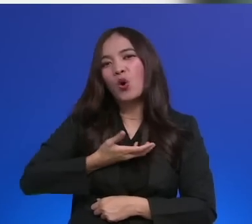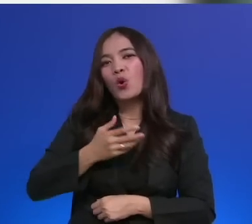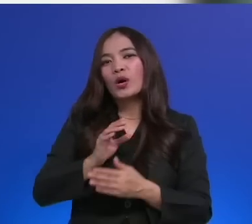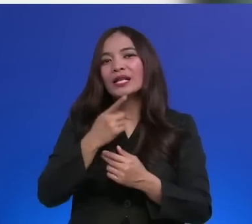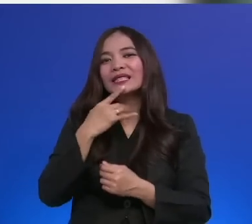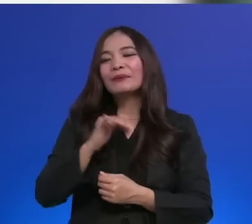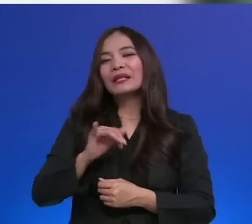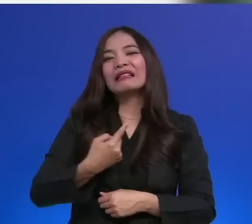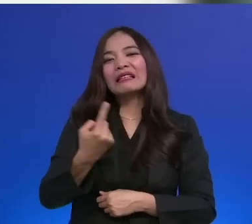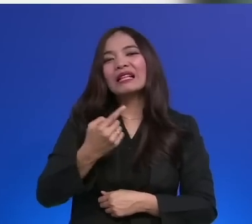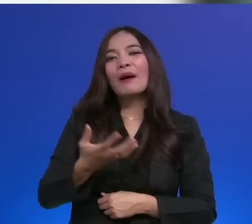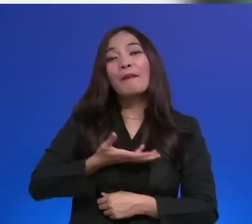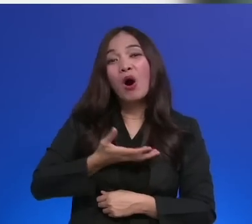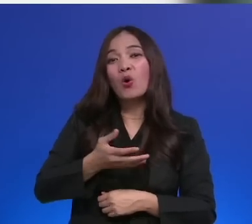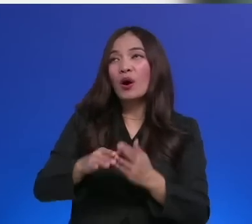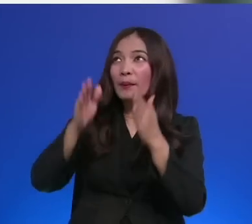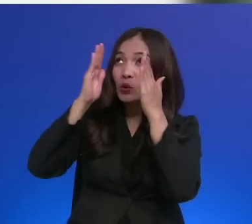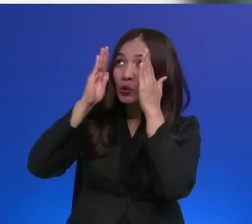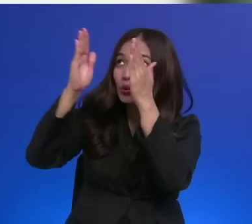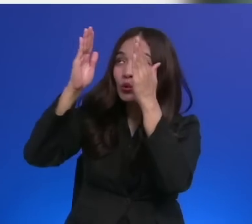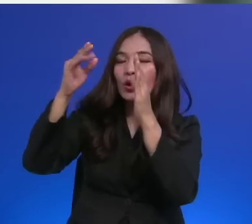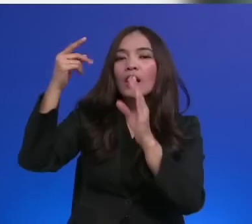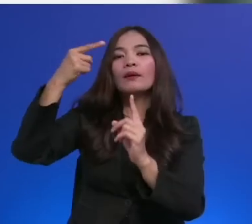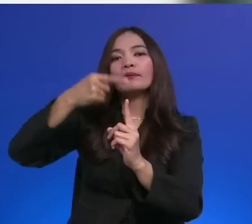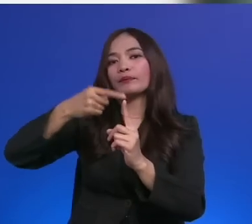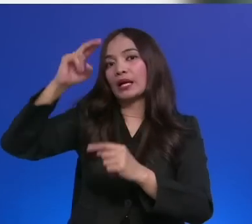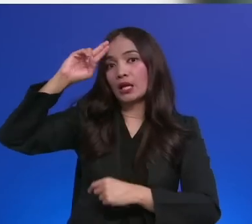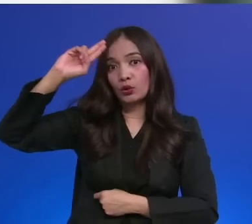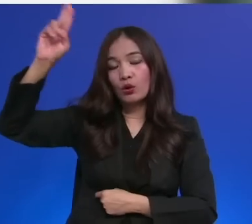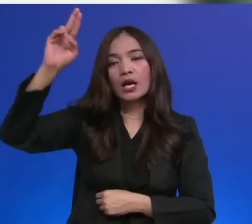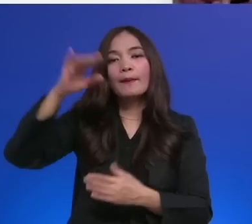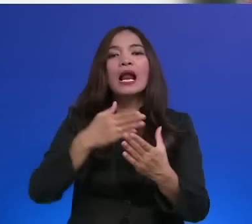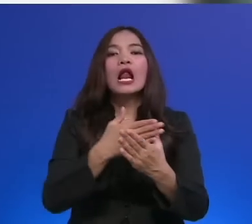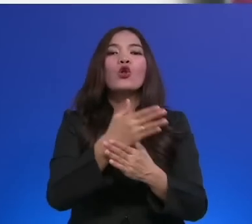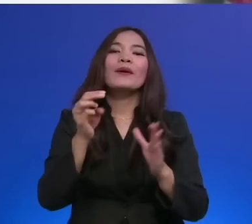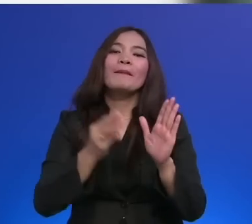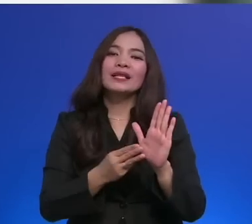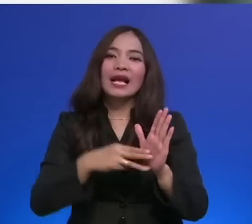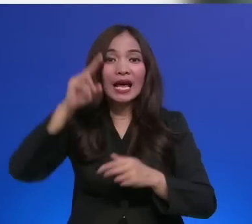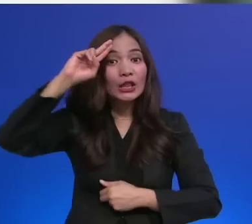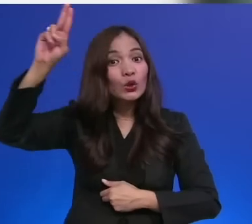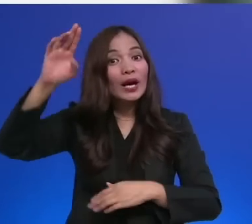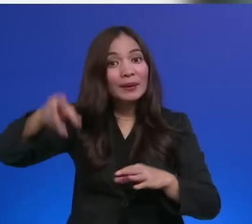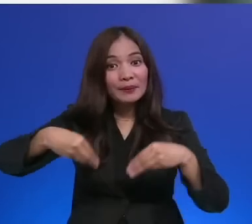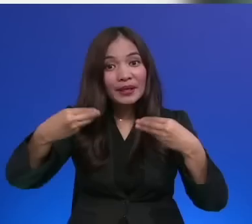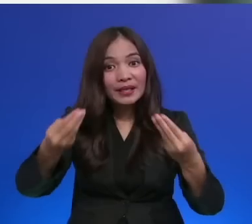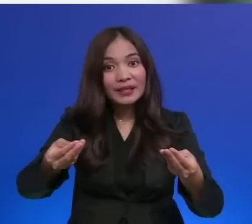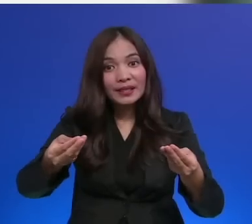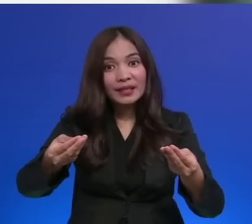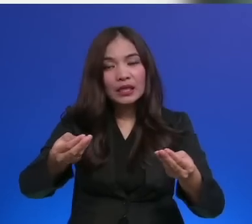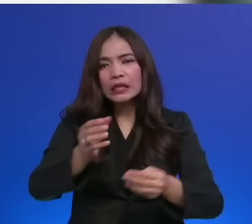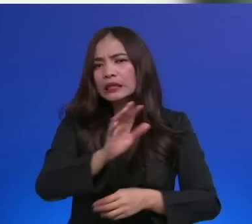dengan Dia ya. Melalui persoalan dan pergumulan ya Tuhan panggil. Jadi jangan